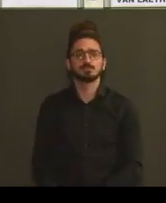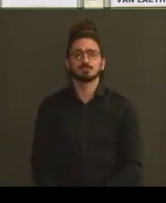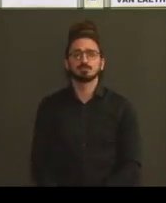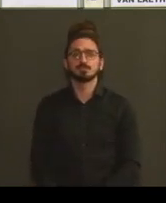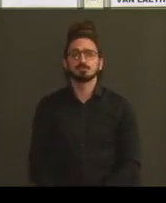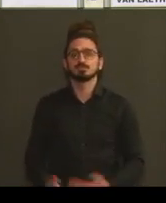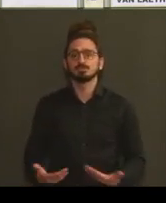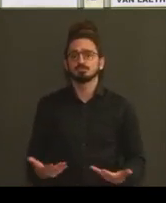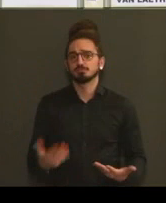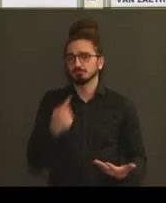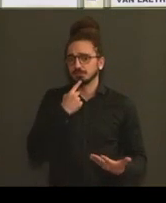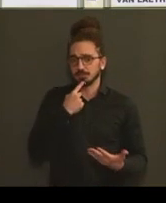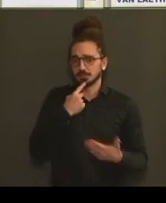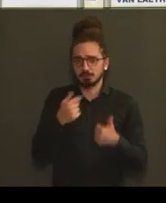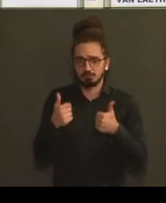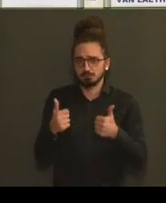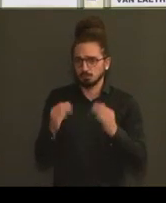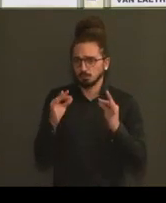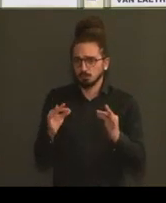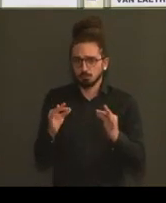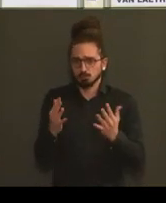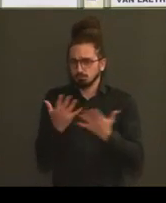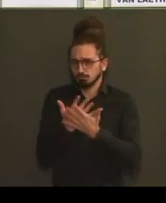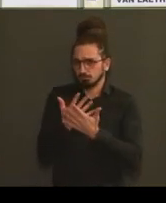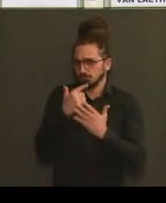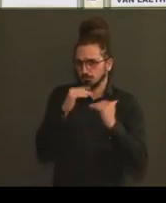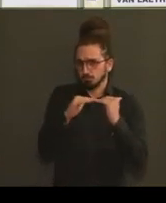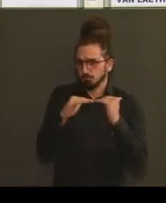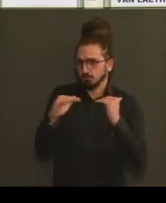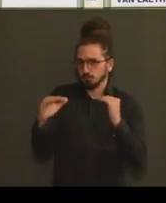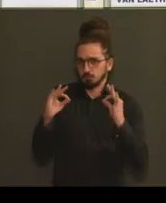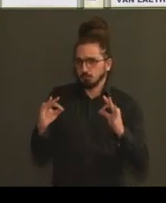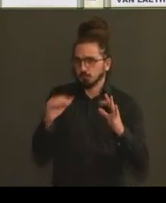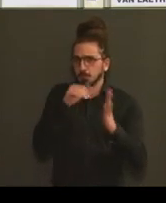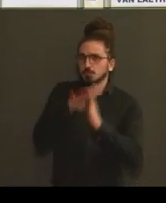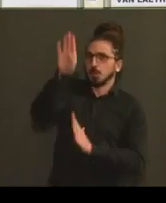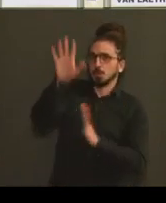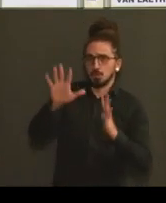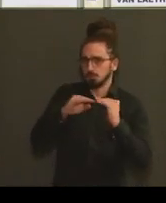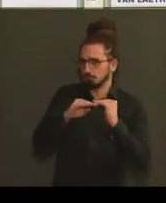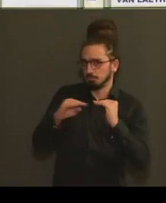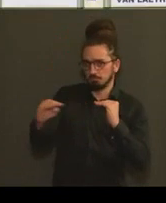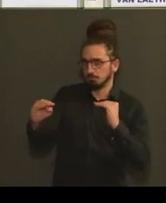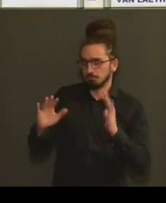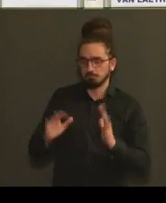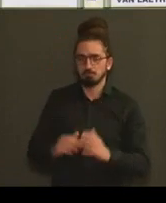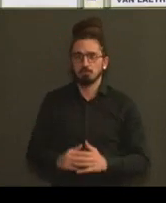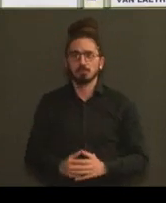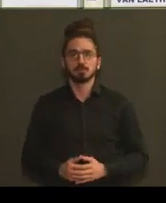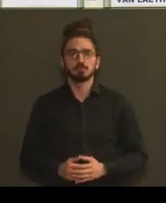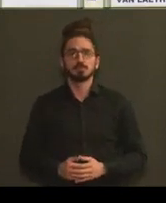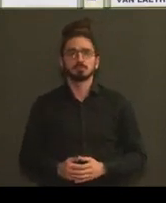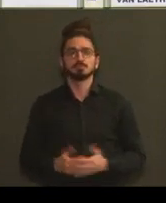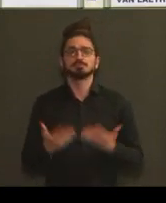bien dans le contexte de stabilisation dont nous vous parlions. Cette baisse du nombre de contaminations, vous le voyez